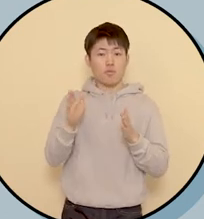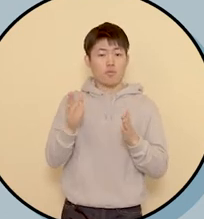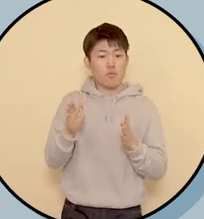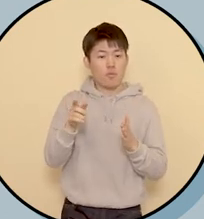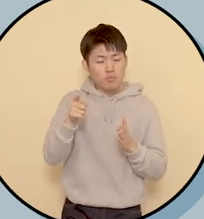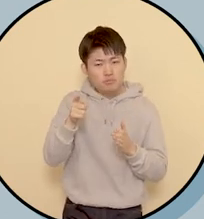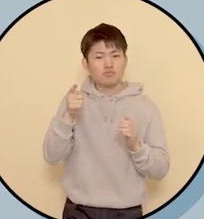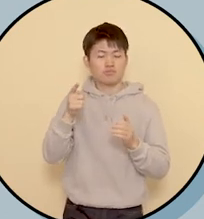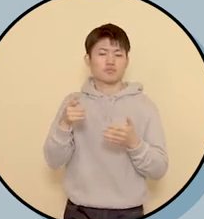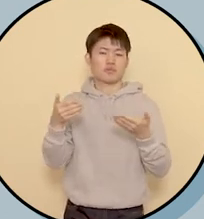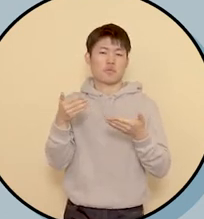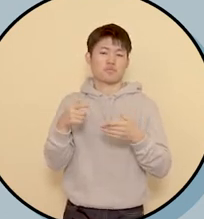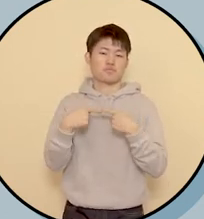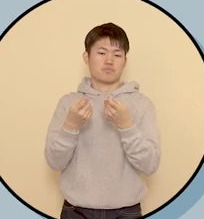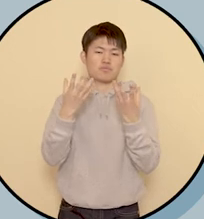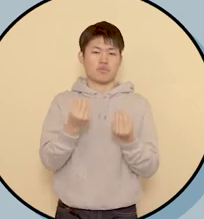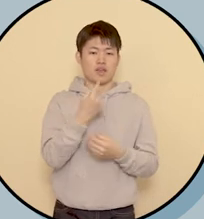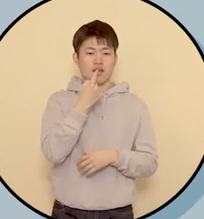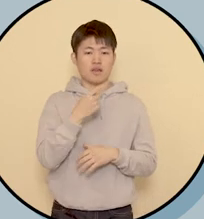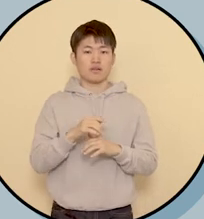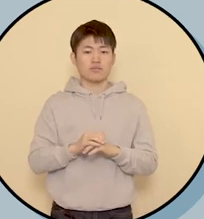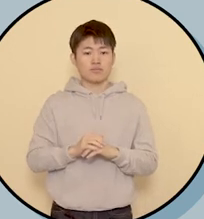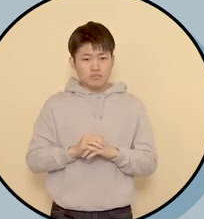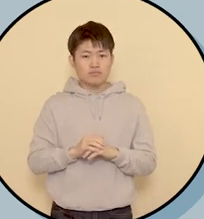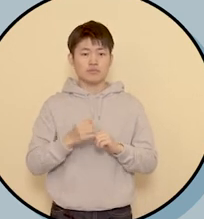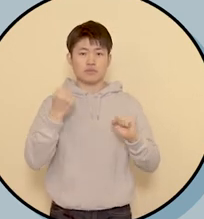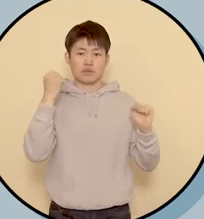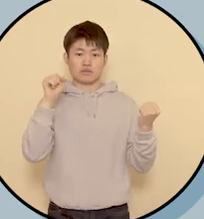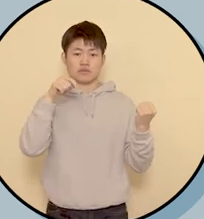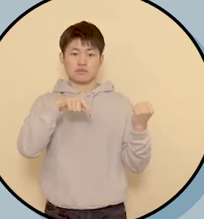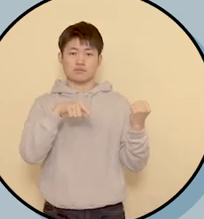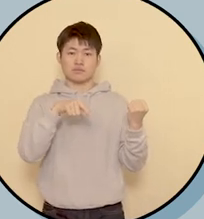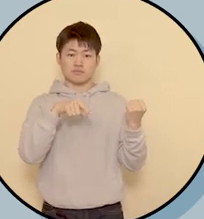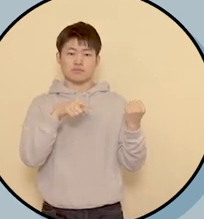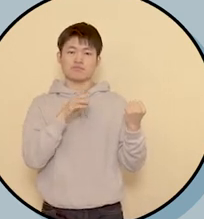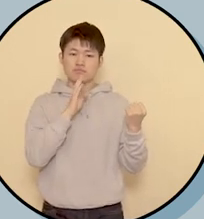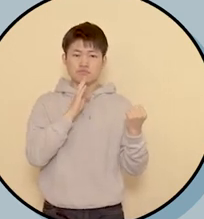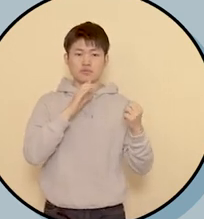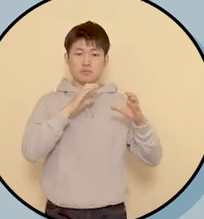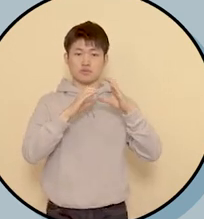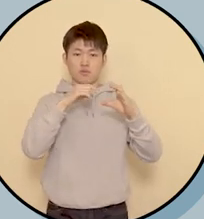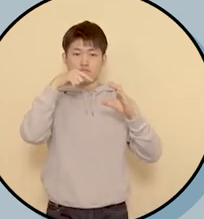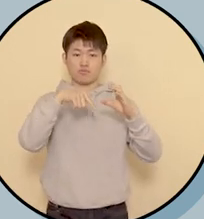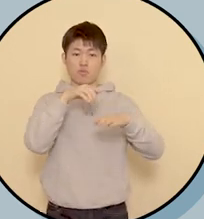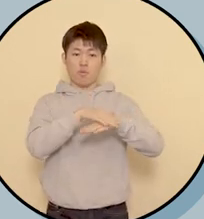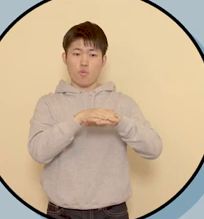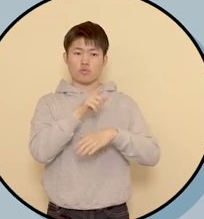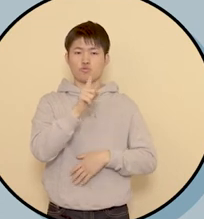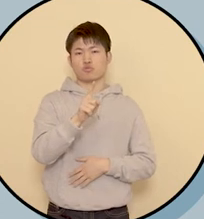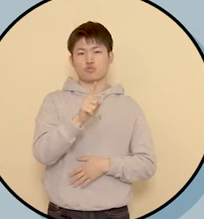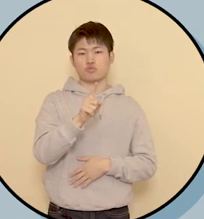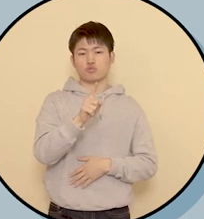職したっていうのがあるんですけど、演劇ってやっぱりコミュニケーションの一つの媒体になるという